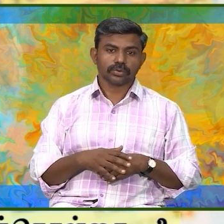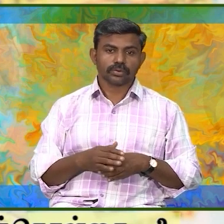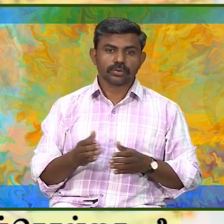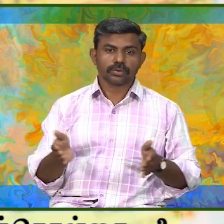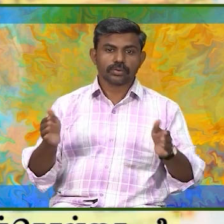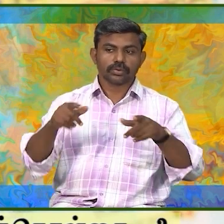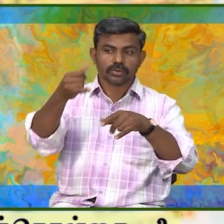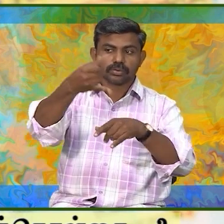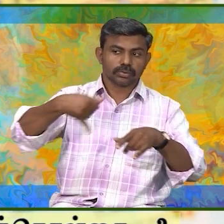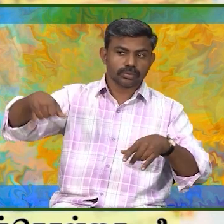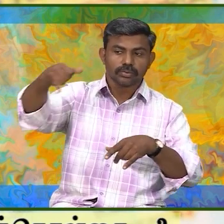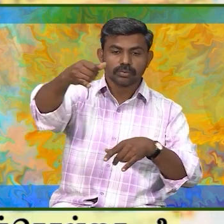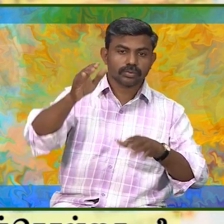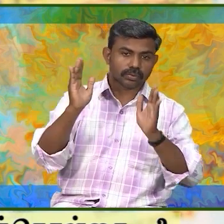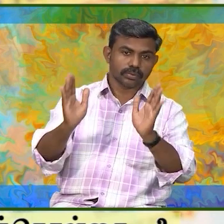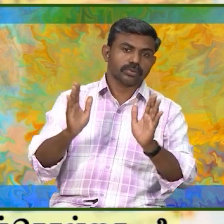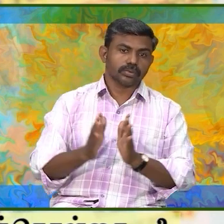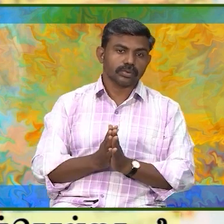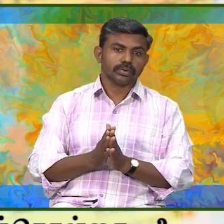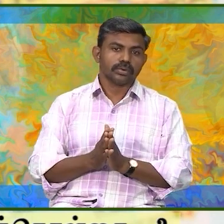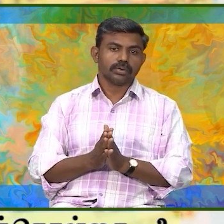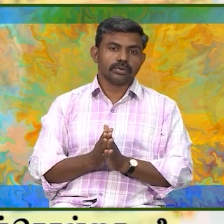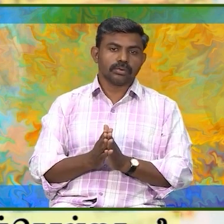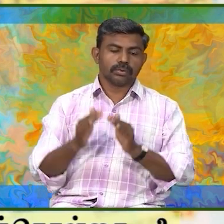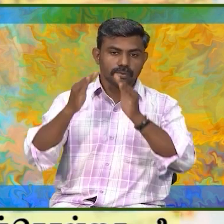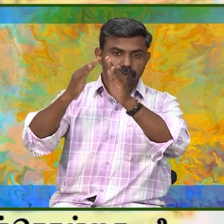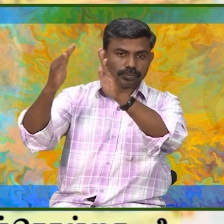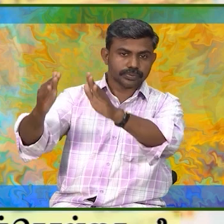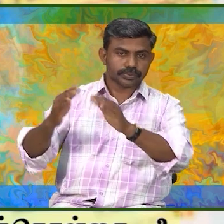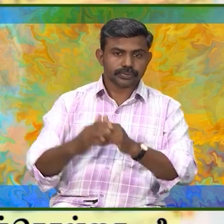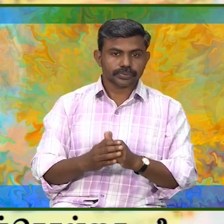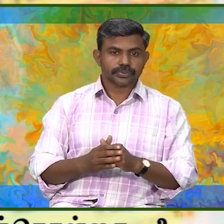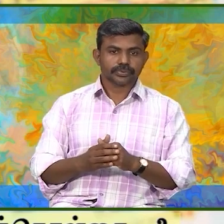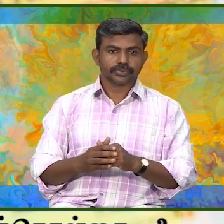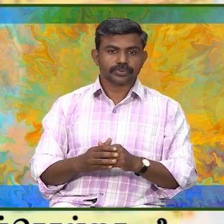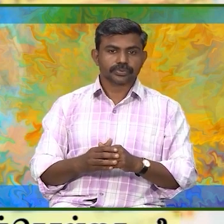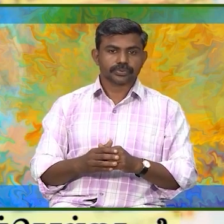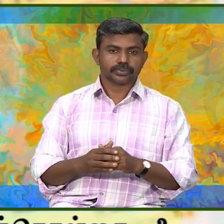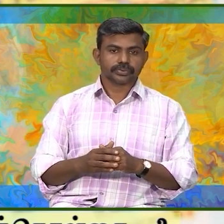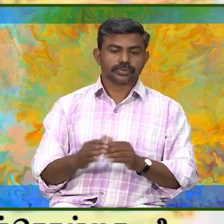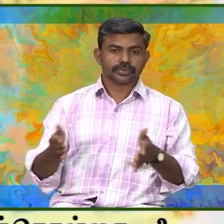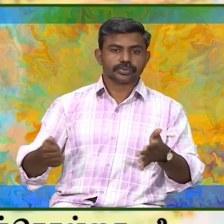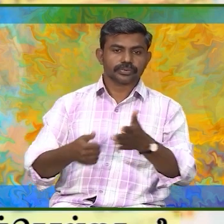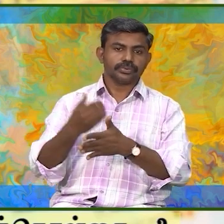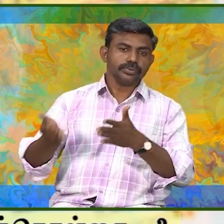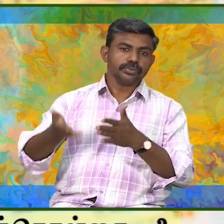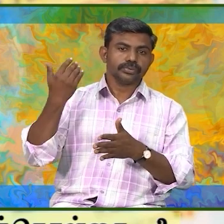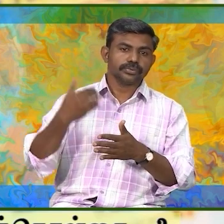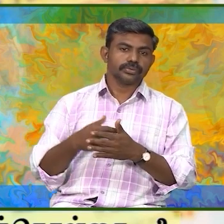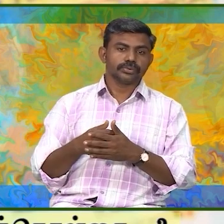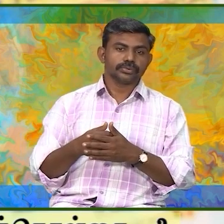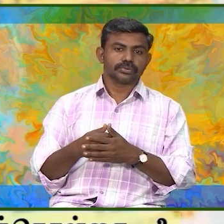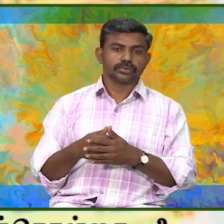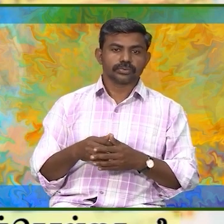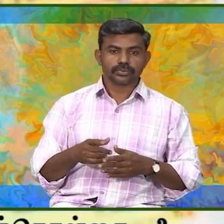அதில் போய் மேலே ஒரு வேலி போடுவான், வேலி போட்ட பிறகு அதில் ஒரு சின்ன குடிசை போடுவான், அந்த குடிசை போட்ட பிறகு அதில் ஒரு வீடை கட்டிடுவான். அந்த